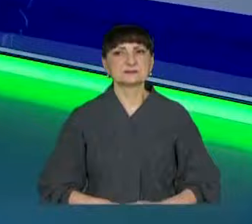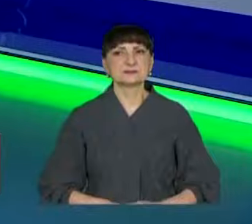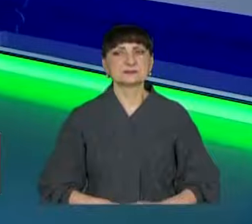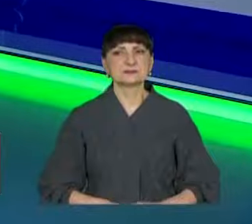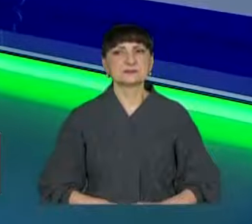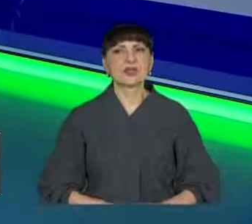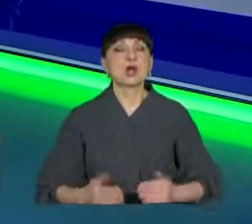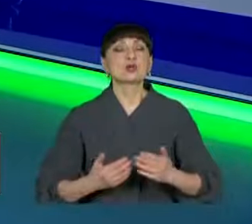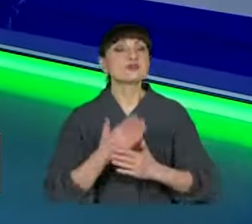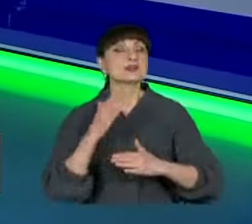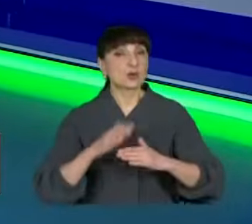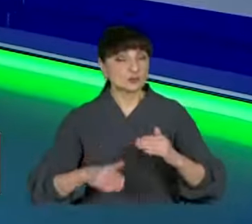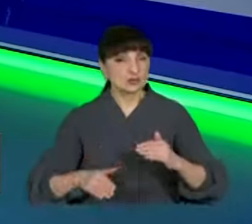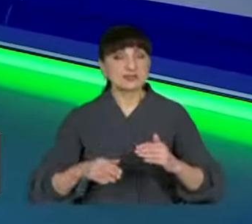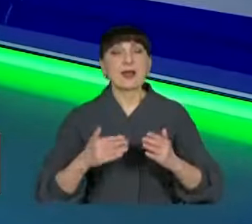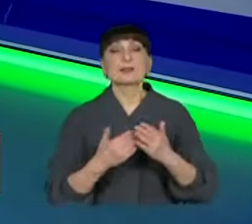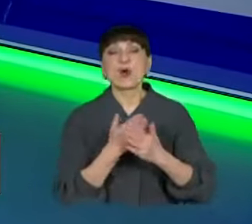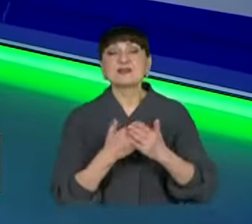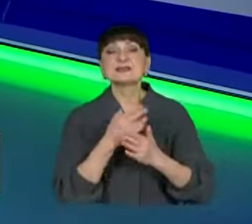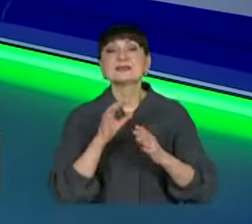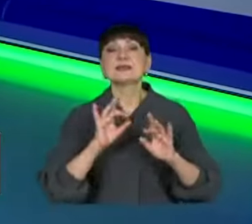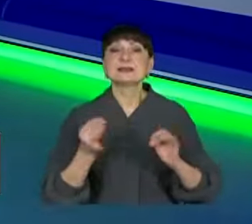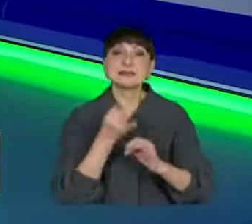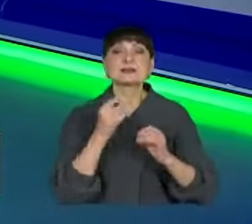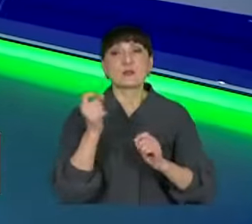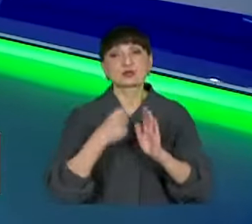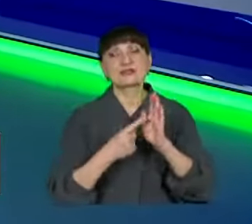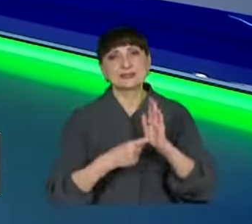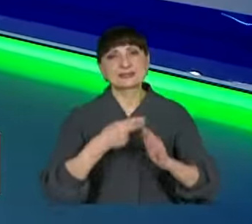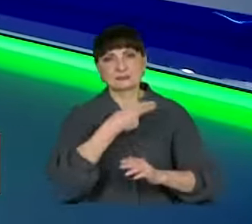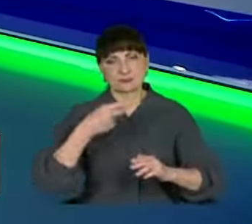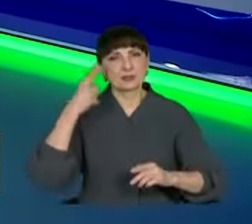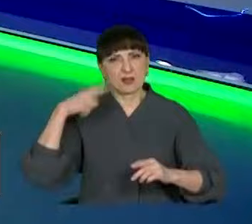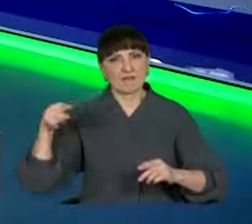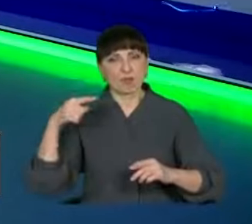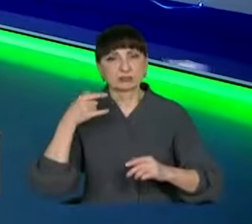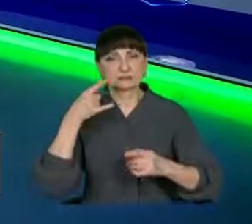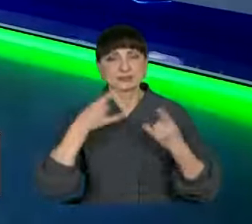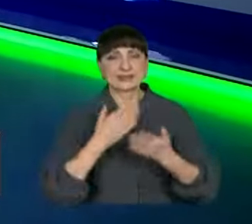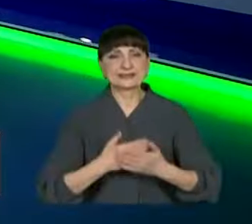Это все, о чем мы хотели рассказать вам сегодня. Всего доброго и хороших вам выходных.